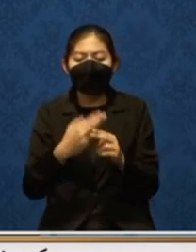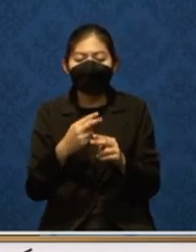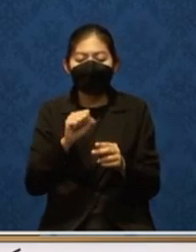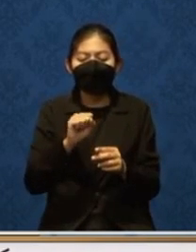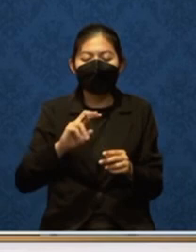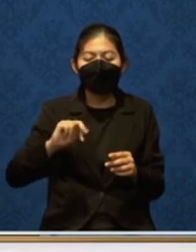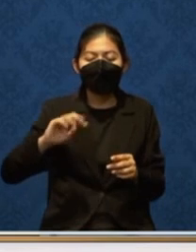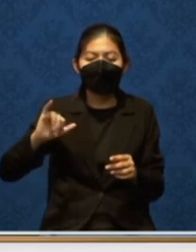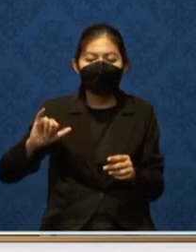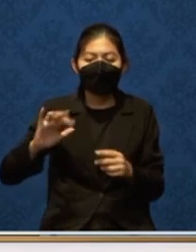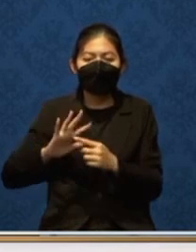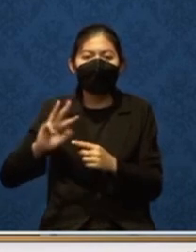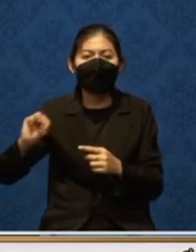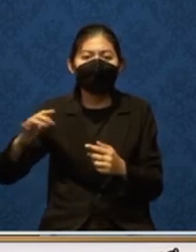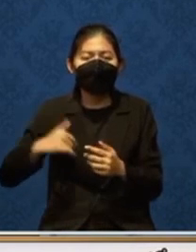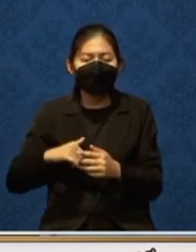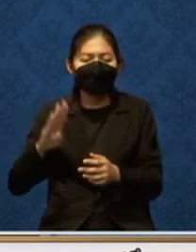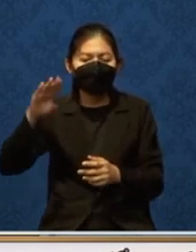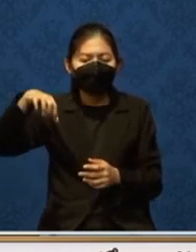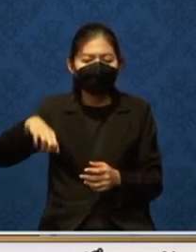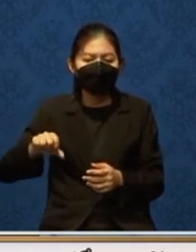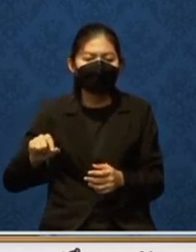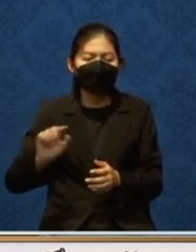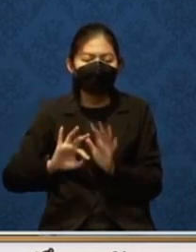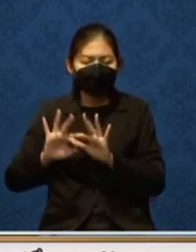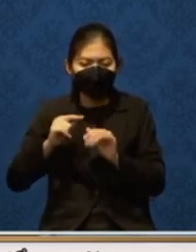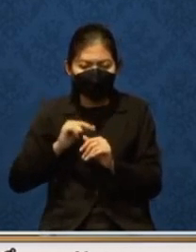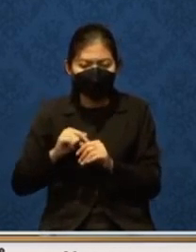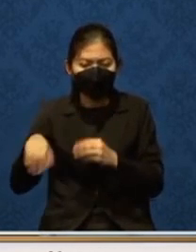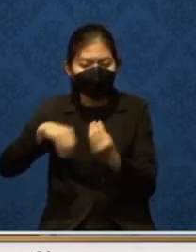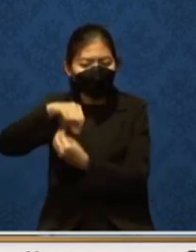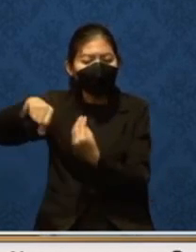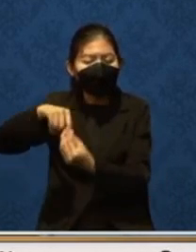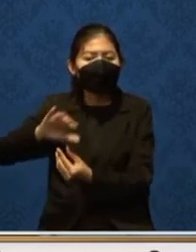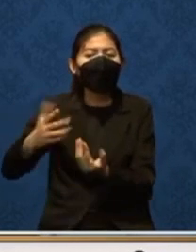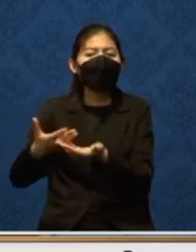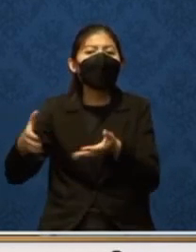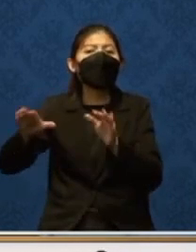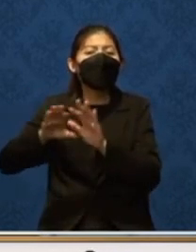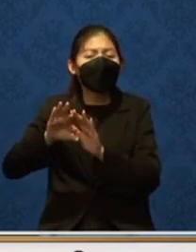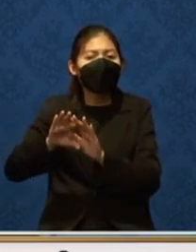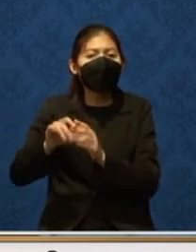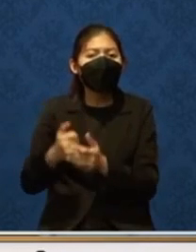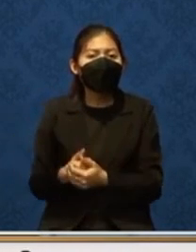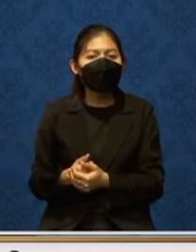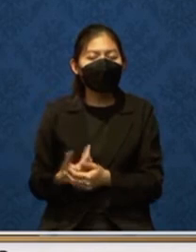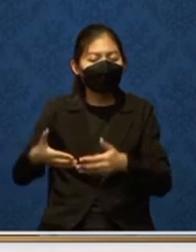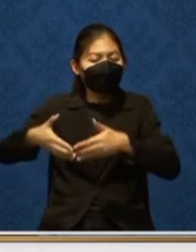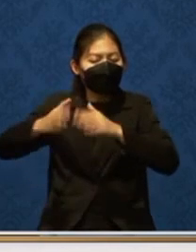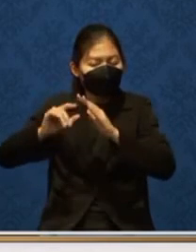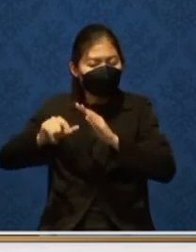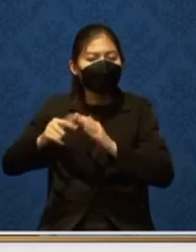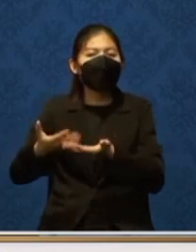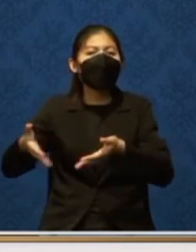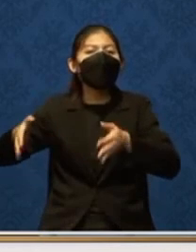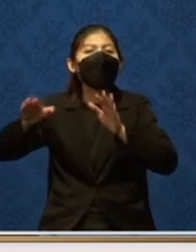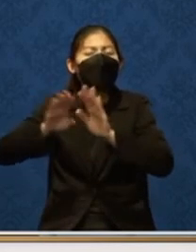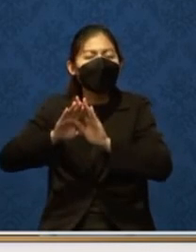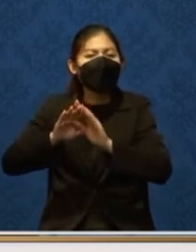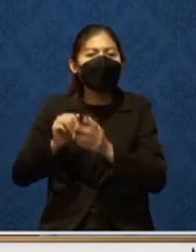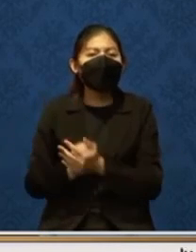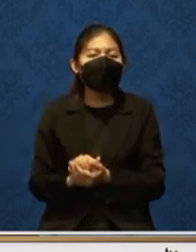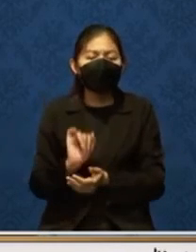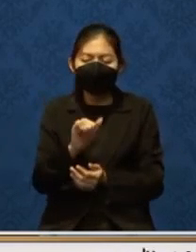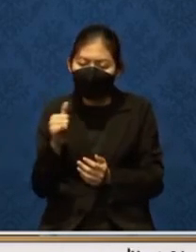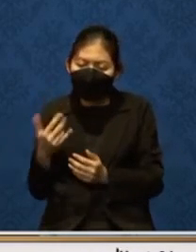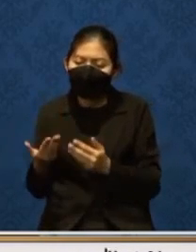แล้บพิสัสีระชัยกเหมอนมกงศีธุรษกิใครอบครวสรางโยครอบครวตั้งอยใบ้านขครอบครัวอาจจะ